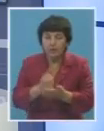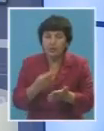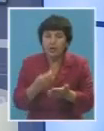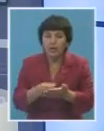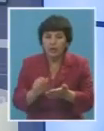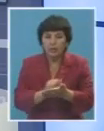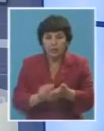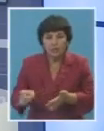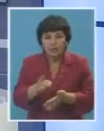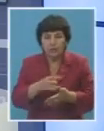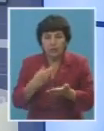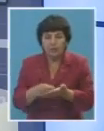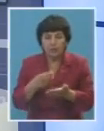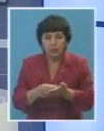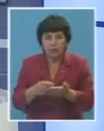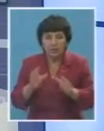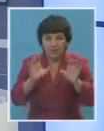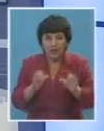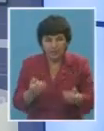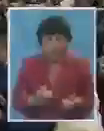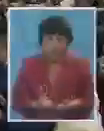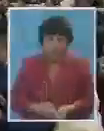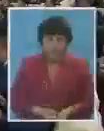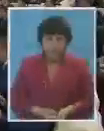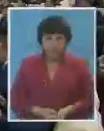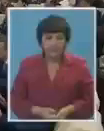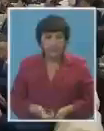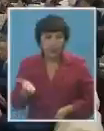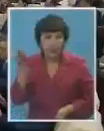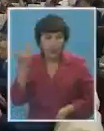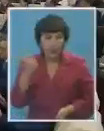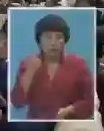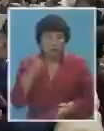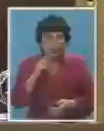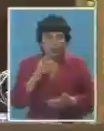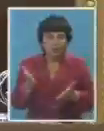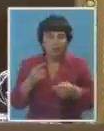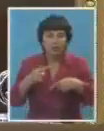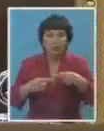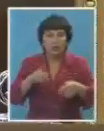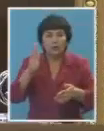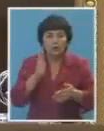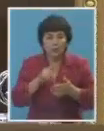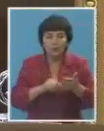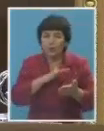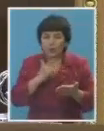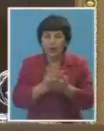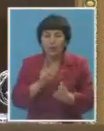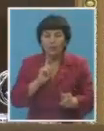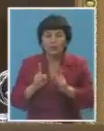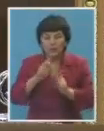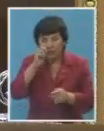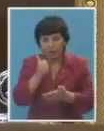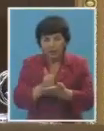құжаты республикалық бюджет туралы заң қабылданды. Өткен күнге өкпе жоқ, келер күннен үміт көп. Бұл сессияда